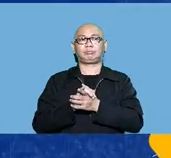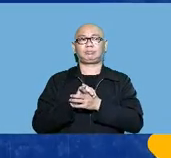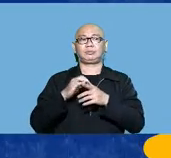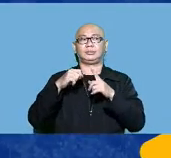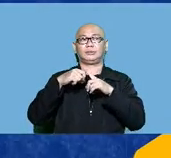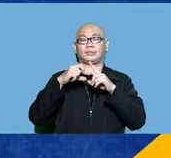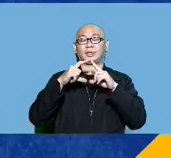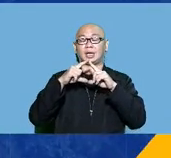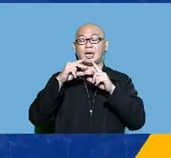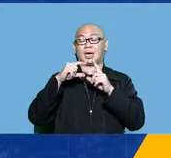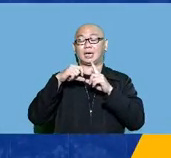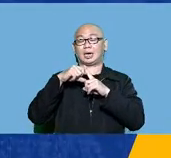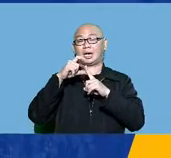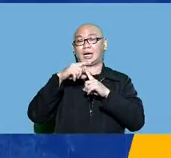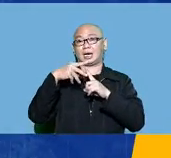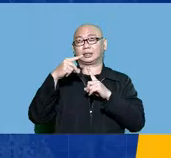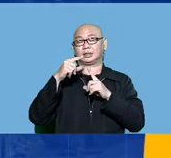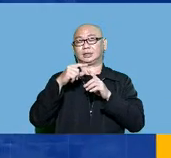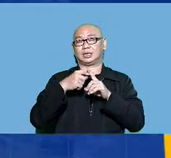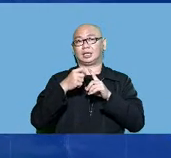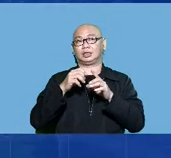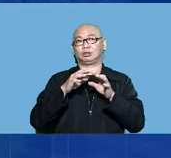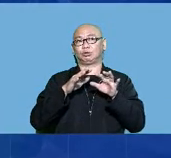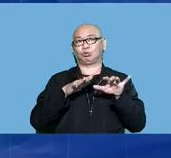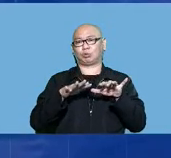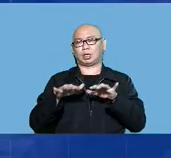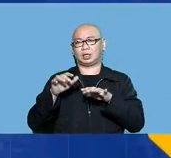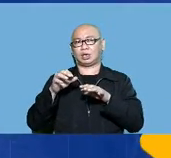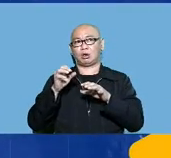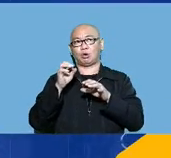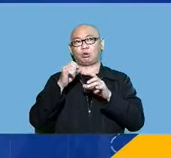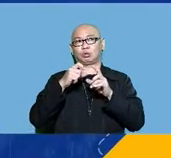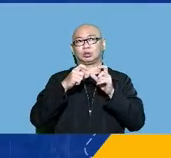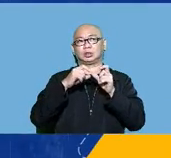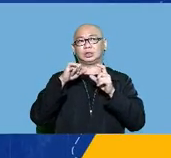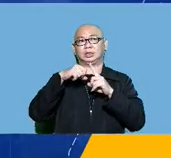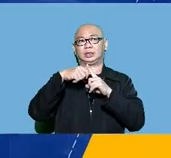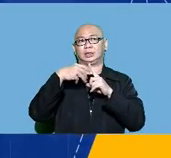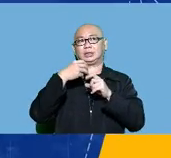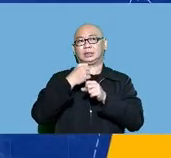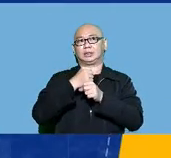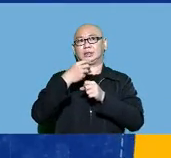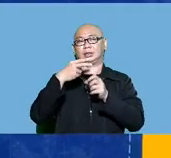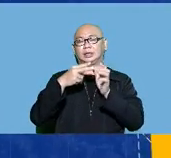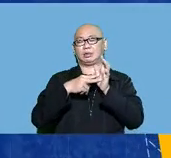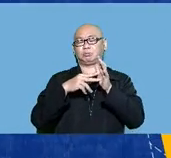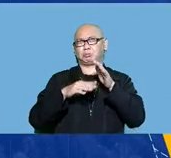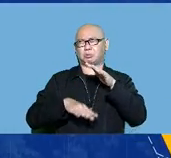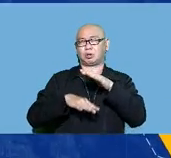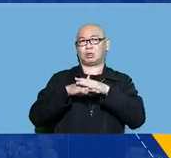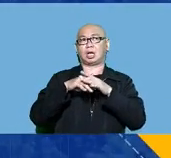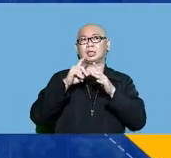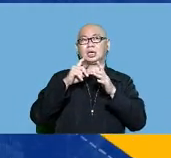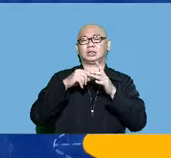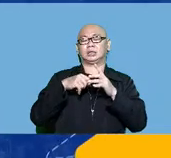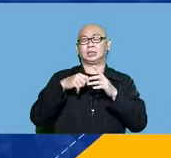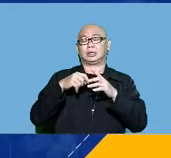dari sungai-sungai yang oksigennya itu melimpah. Tentu ada di Kali Biru